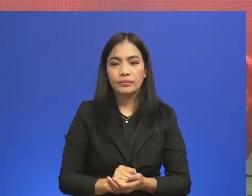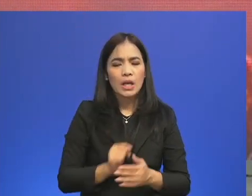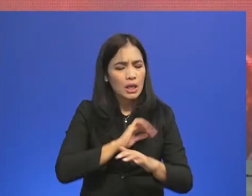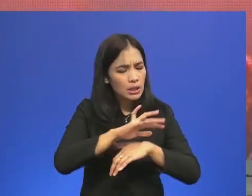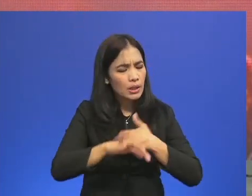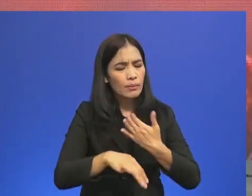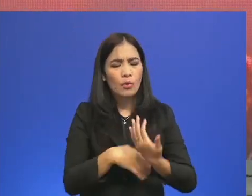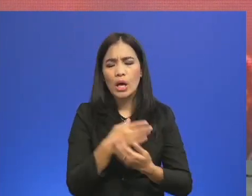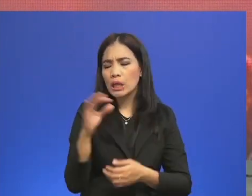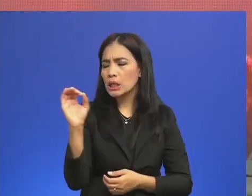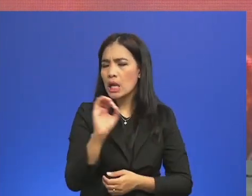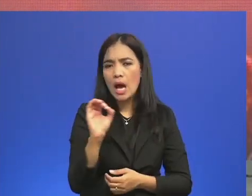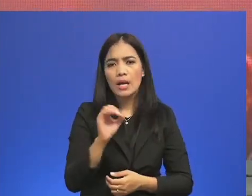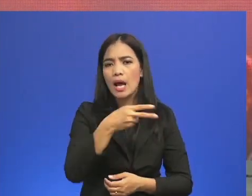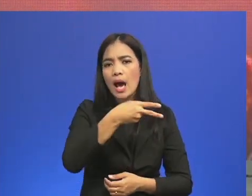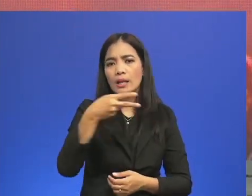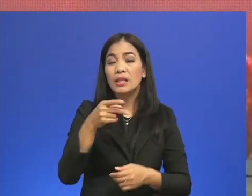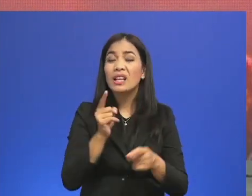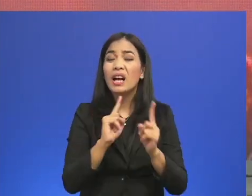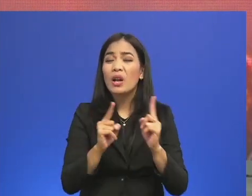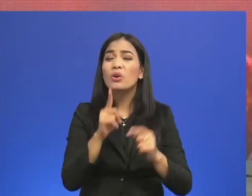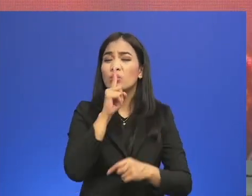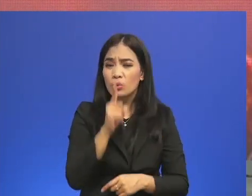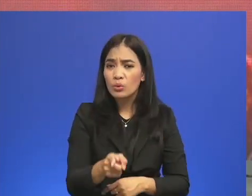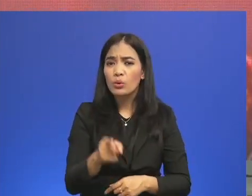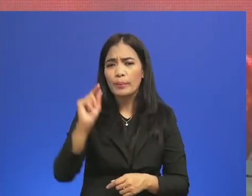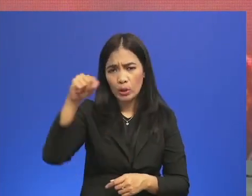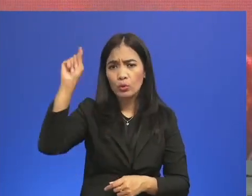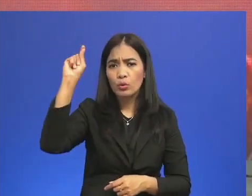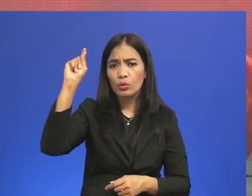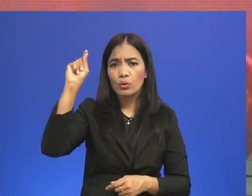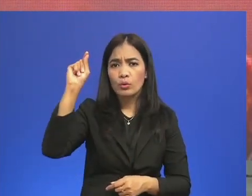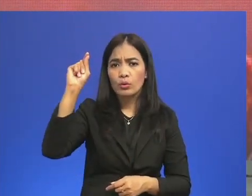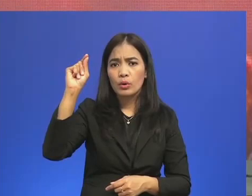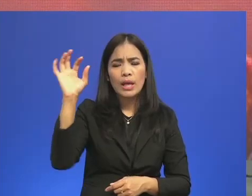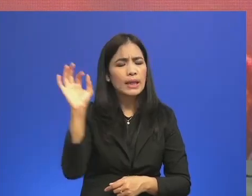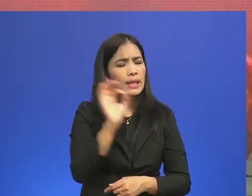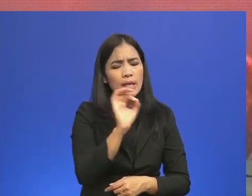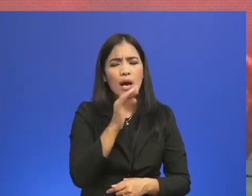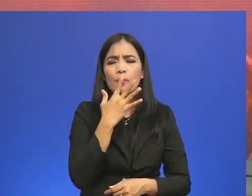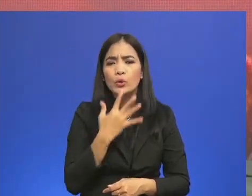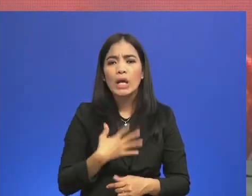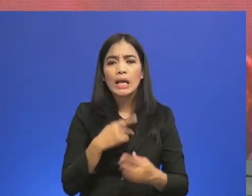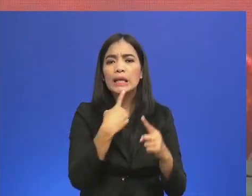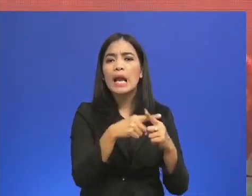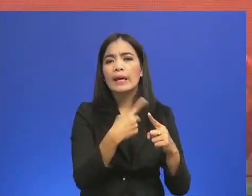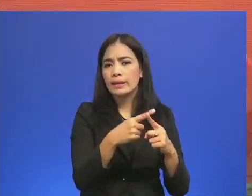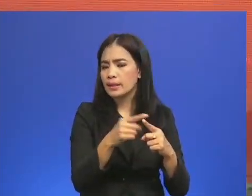Semua itu tidak ada artinya, sungguh tidak bernilai